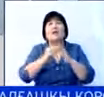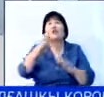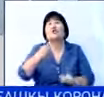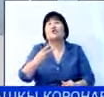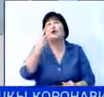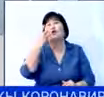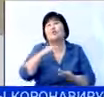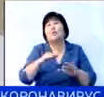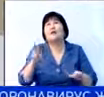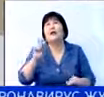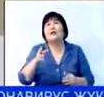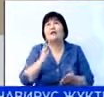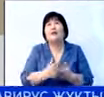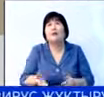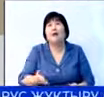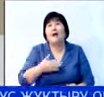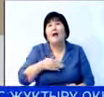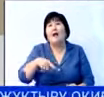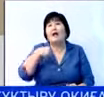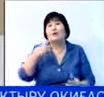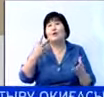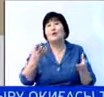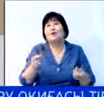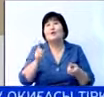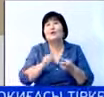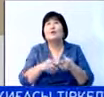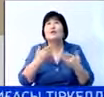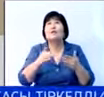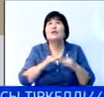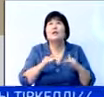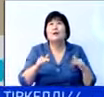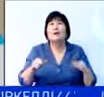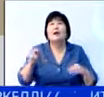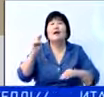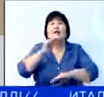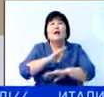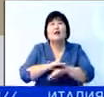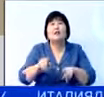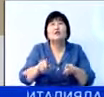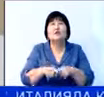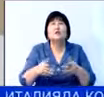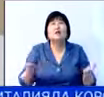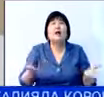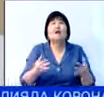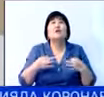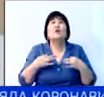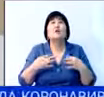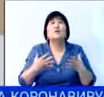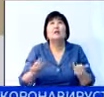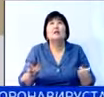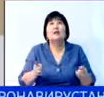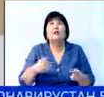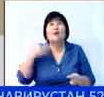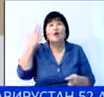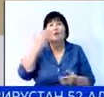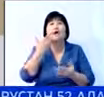бала тәрбиеленуде. Алғыс айту күніне байланысты осы балаларға тәртіп жайында, осы қандай мереке жайында екен